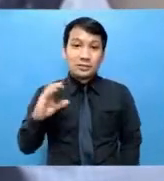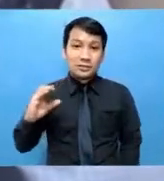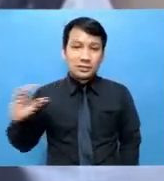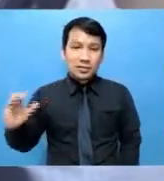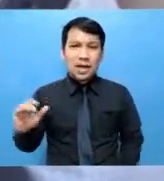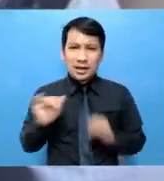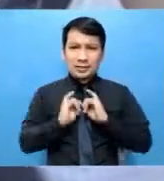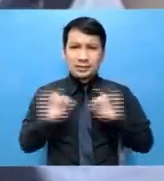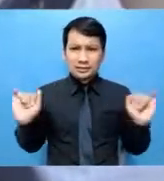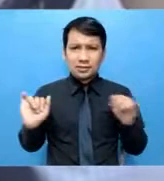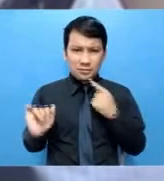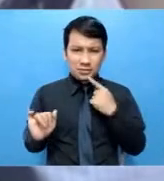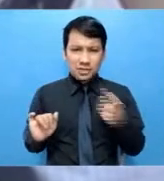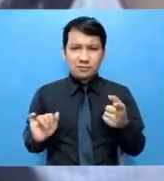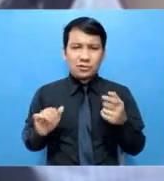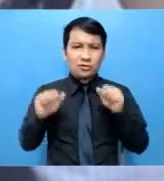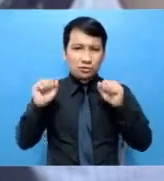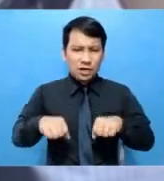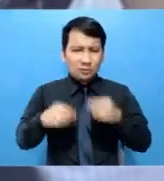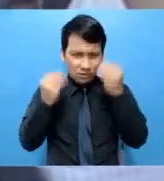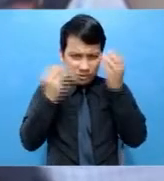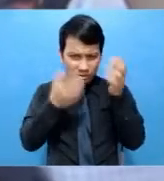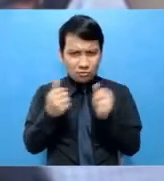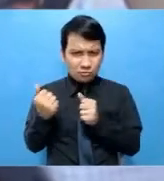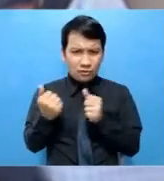kinakailangan ang pagsunod sa